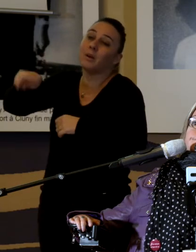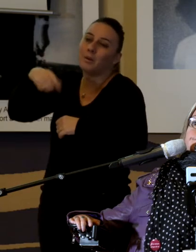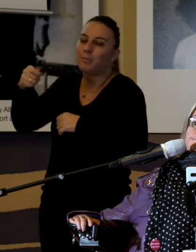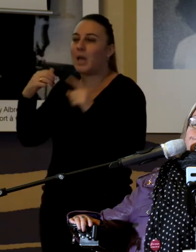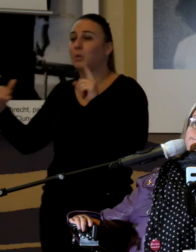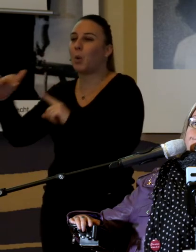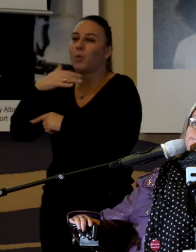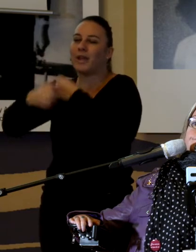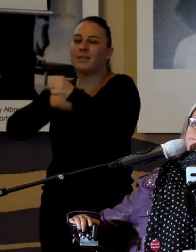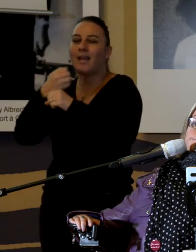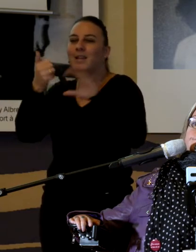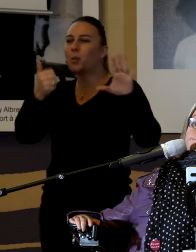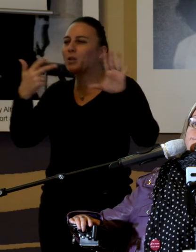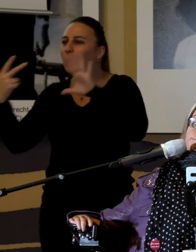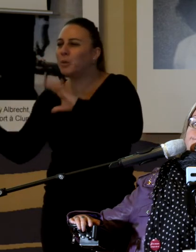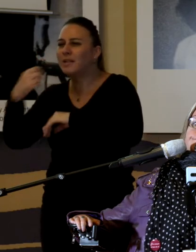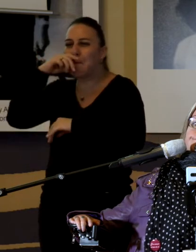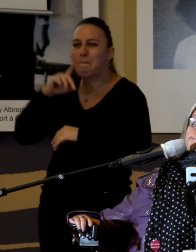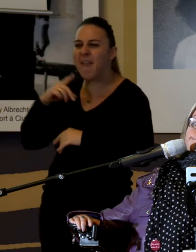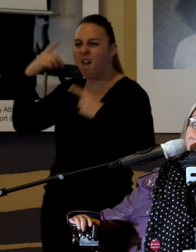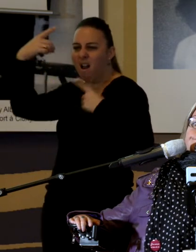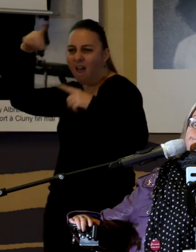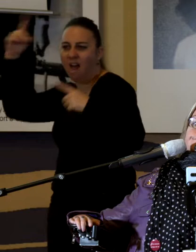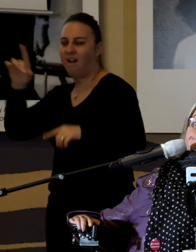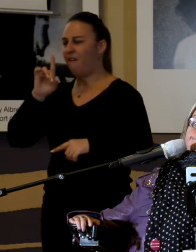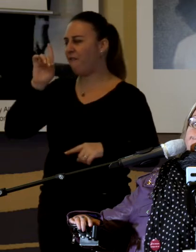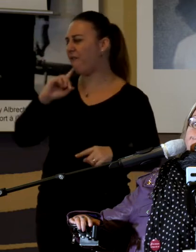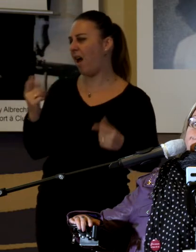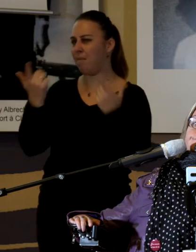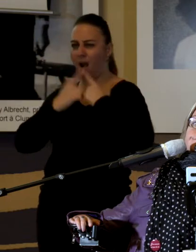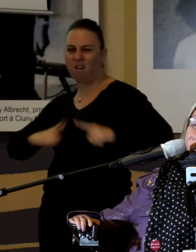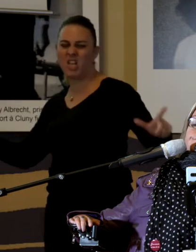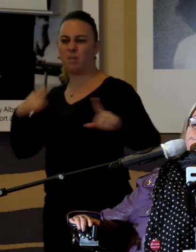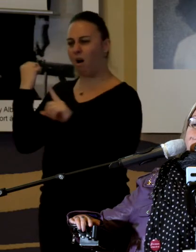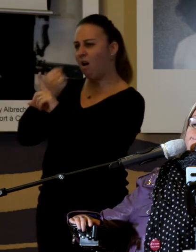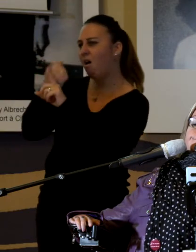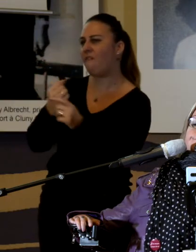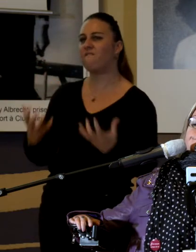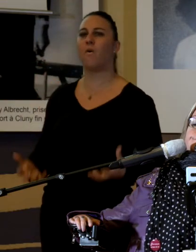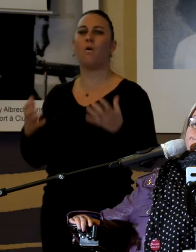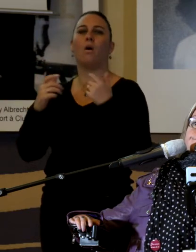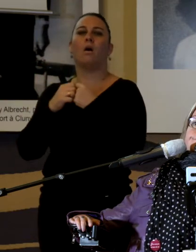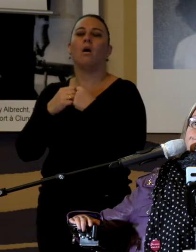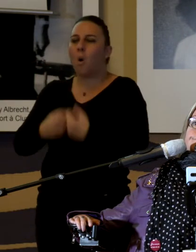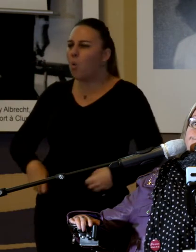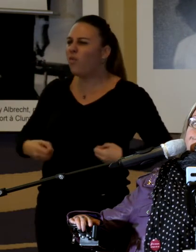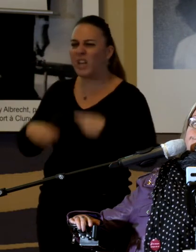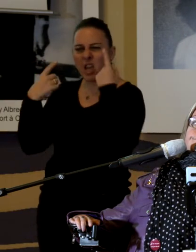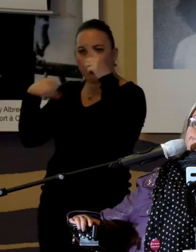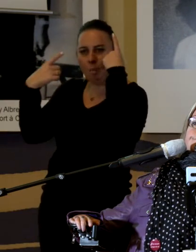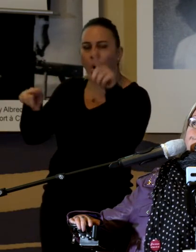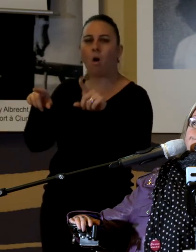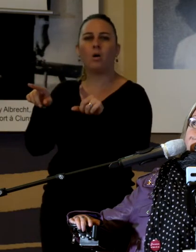années 68, de ces luttes d'émancipation féministe, de ce renouveau du mouvement ouvrier avec les